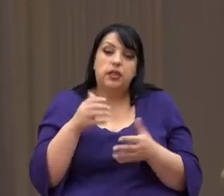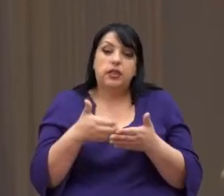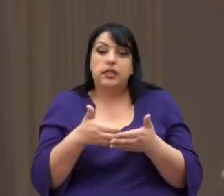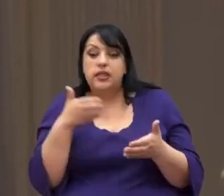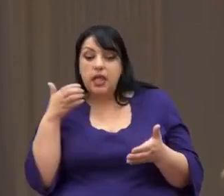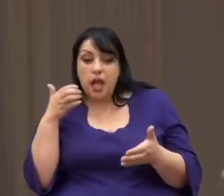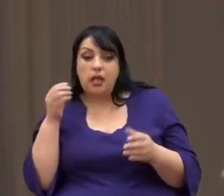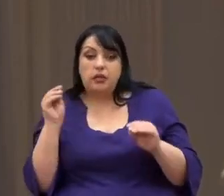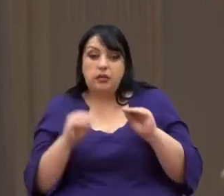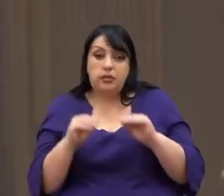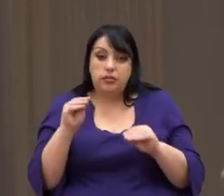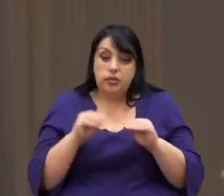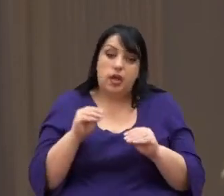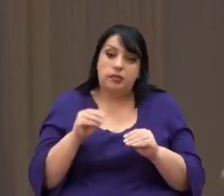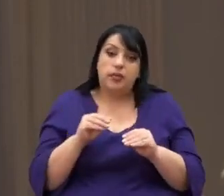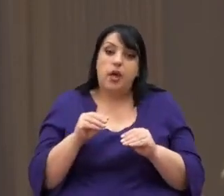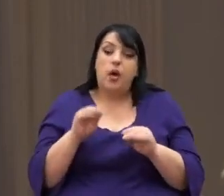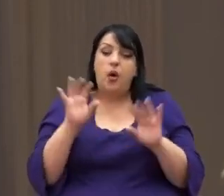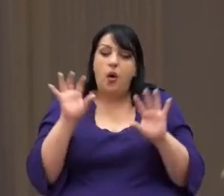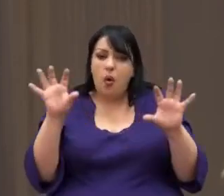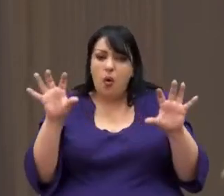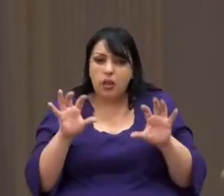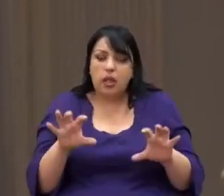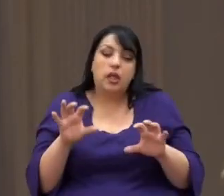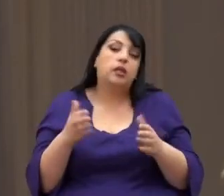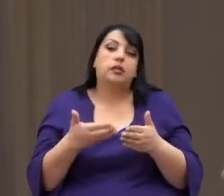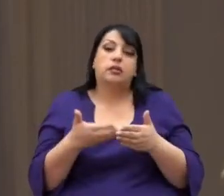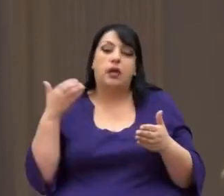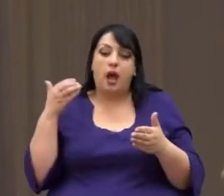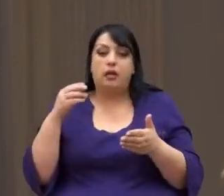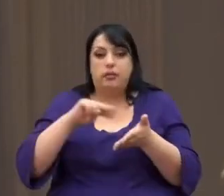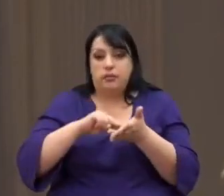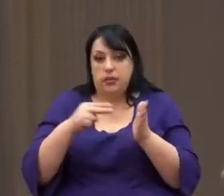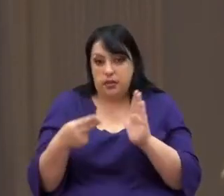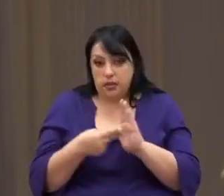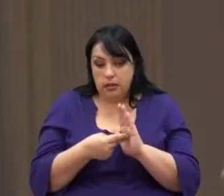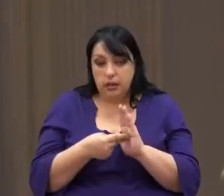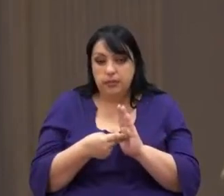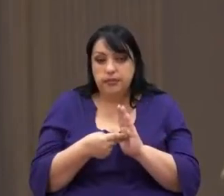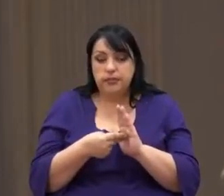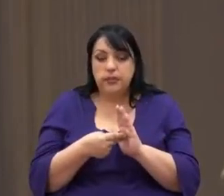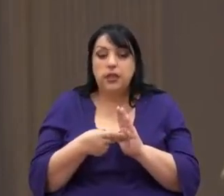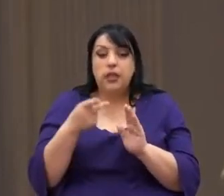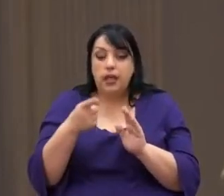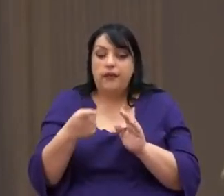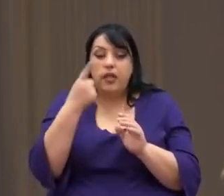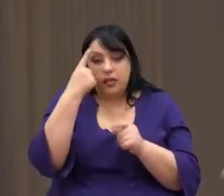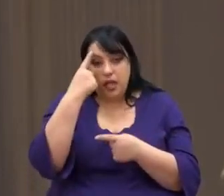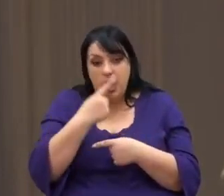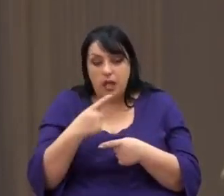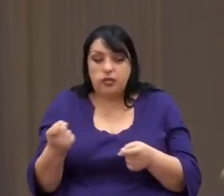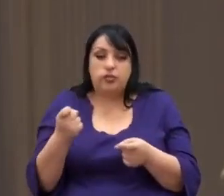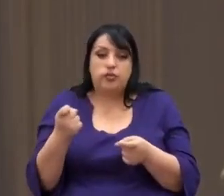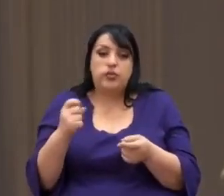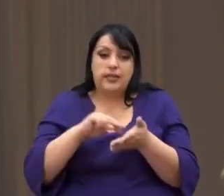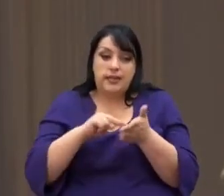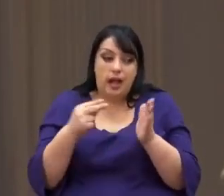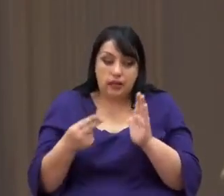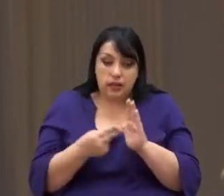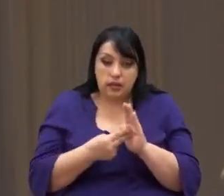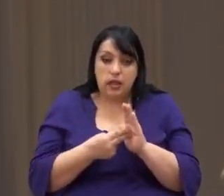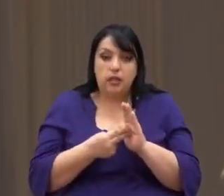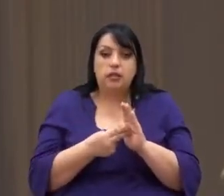նախաձեռնության կողմից ներկայացված օրենսդրական նախաձեռնությունը եւ թե նաեւ այս հայտարարության նախագիծը